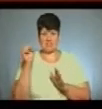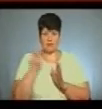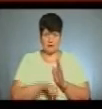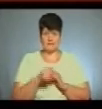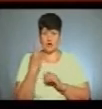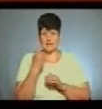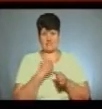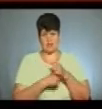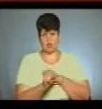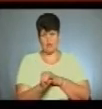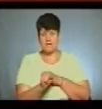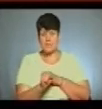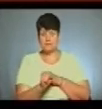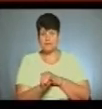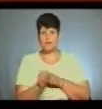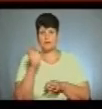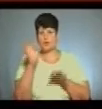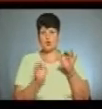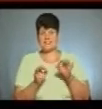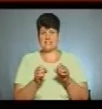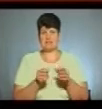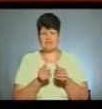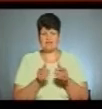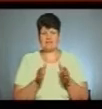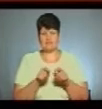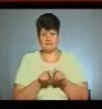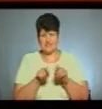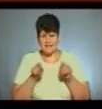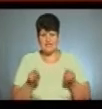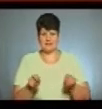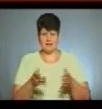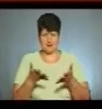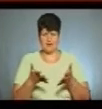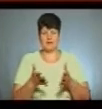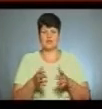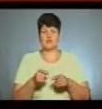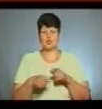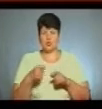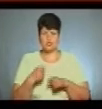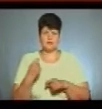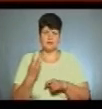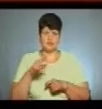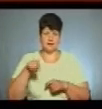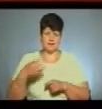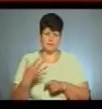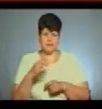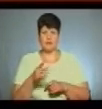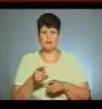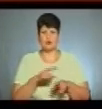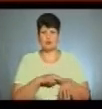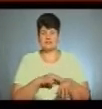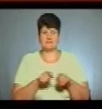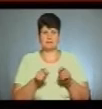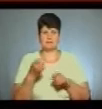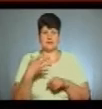одне зґвалтування. Відсоток розкриття цих злочинів – 46,6%. Проти поліцейських відкрили 15 кримінальних